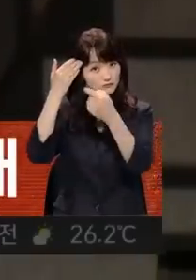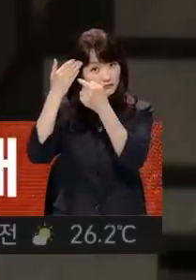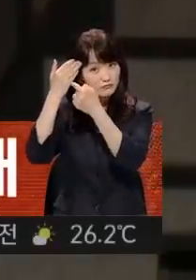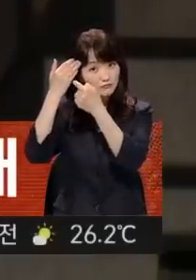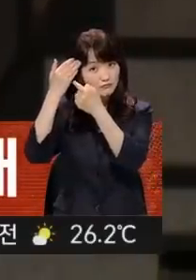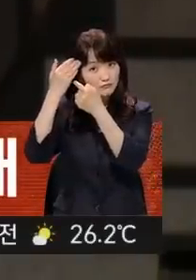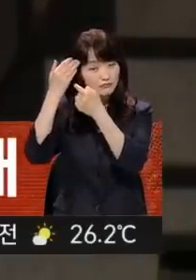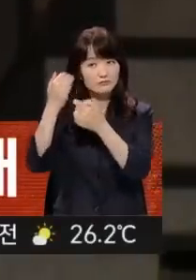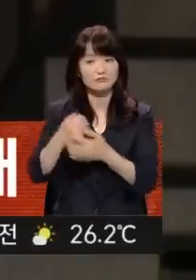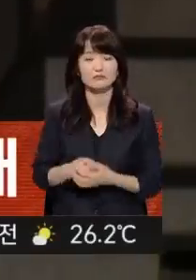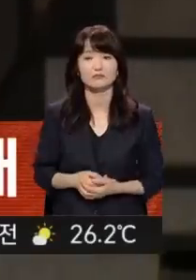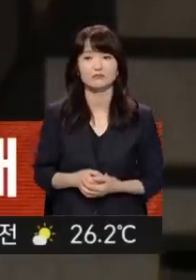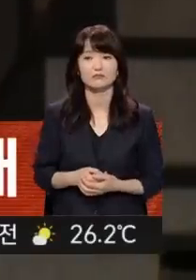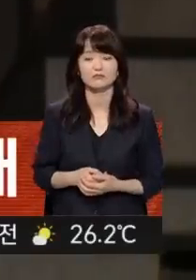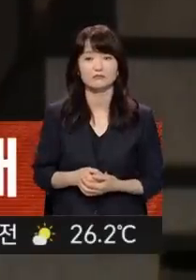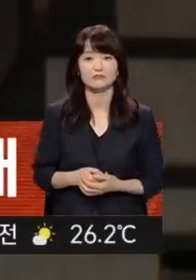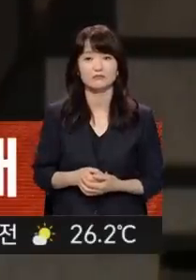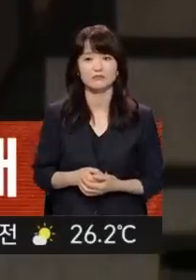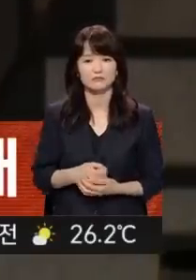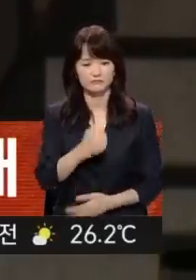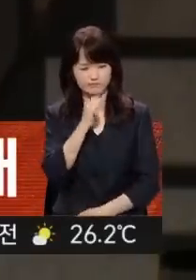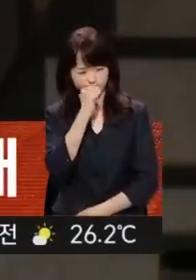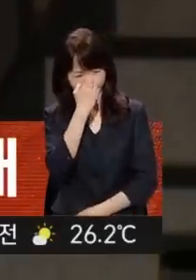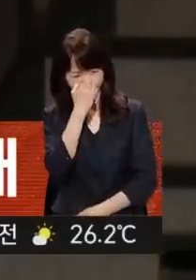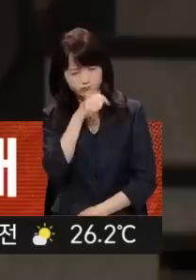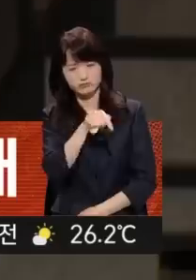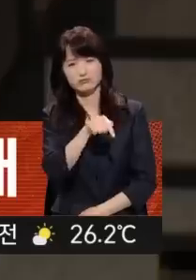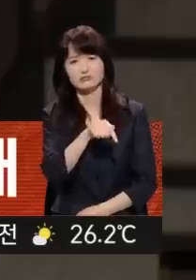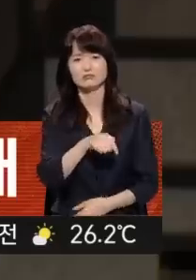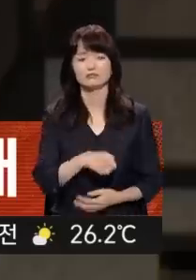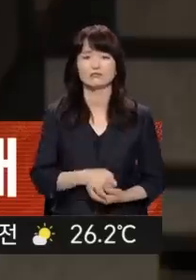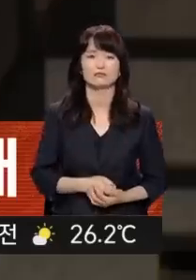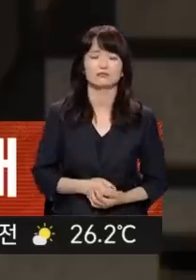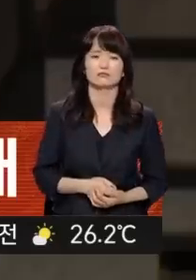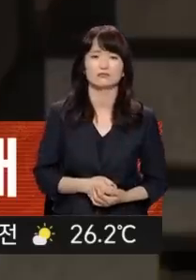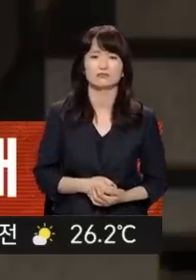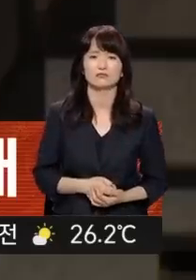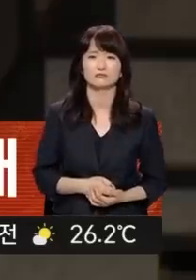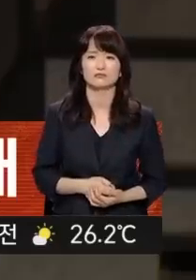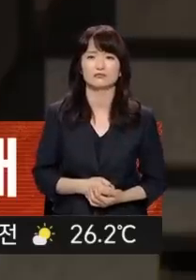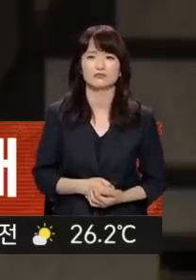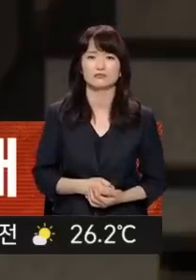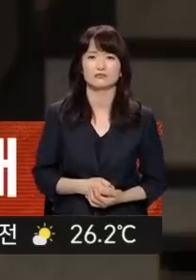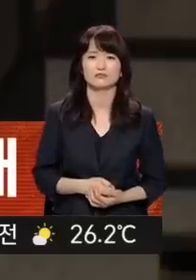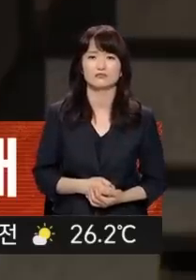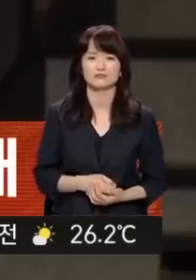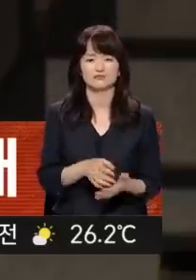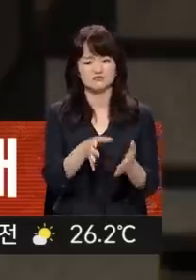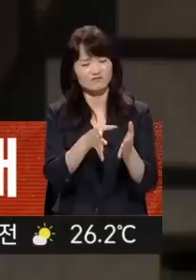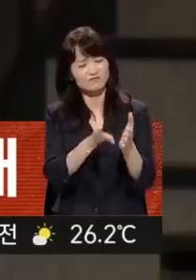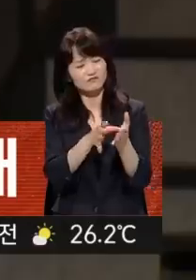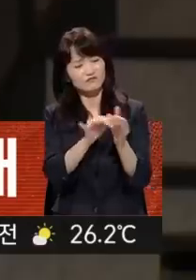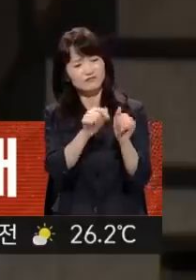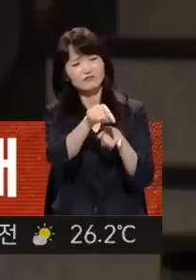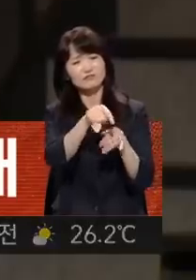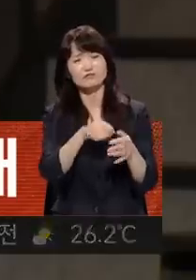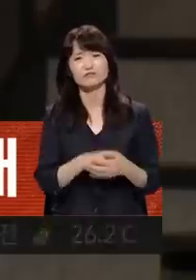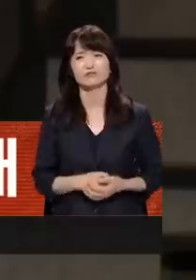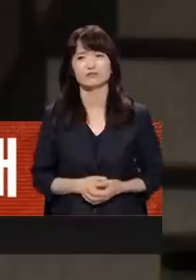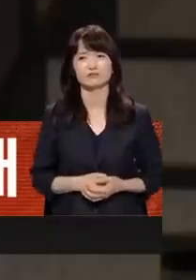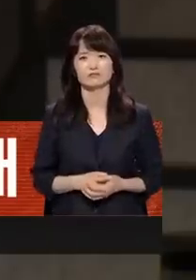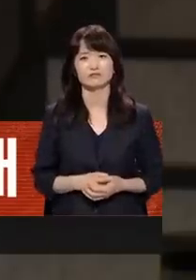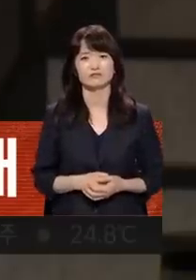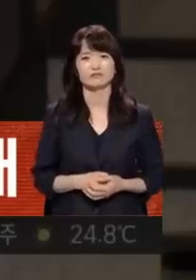상식의 그 대응되는 말이 뭘 상식인데이 저런 분들은이 우주가 자기를